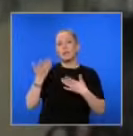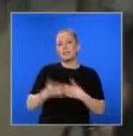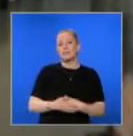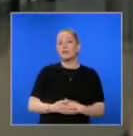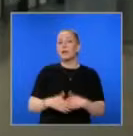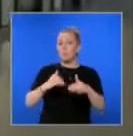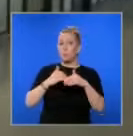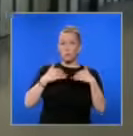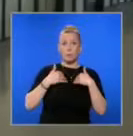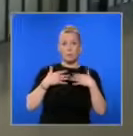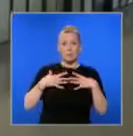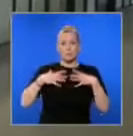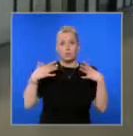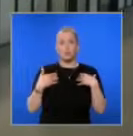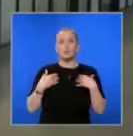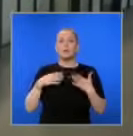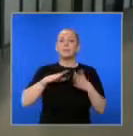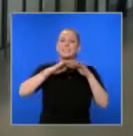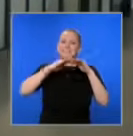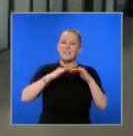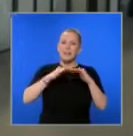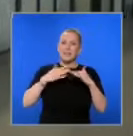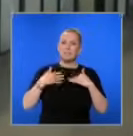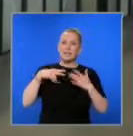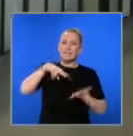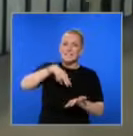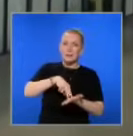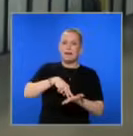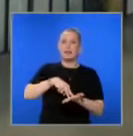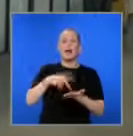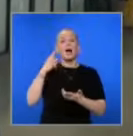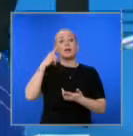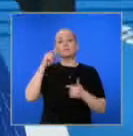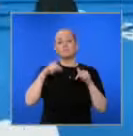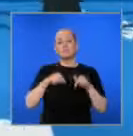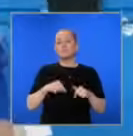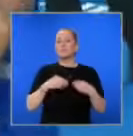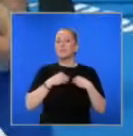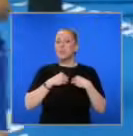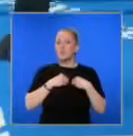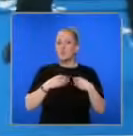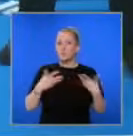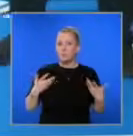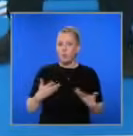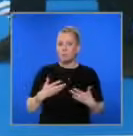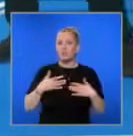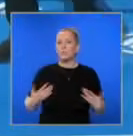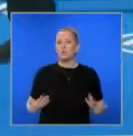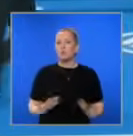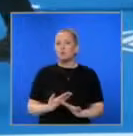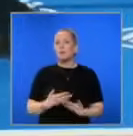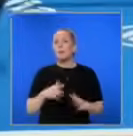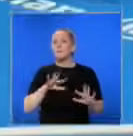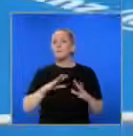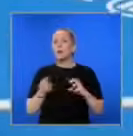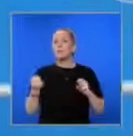помогна много. Свали ме на земята, помогна ми да си стъпя отново на краката и да си спомня, че е нужно понякога да